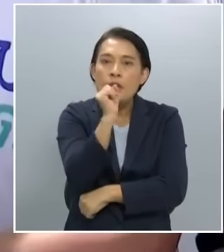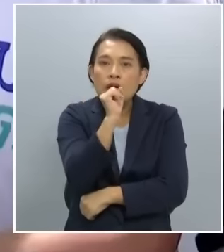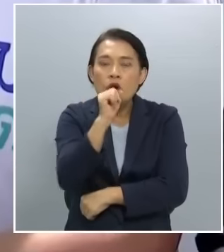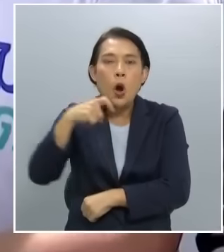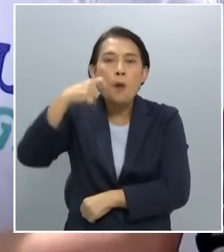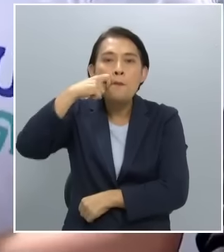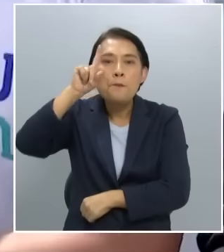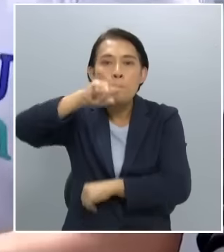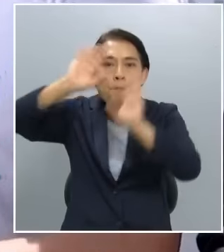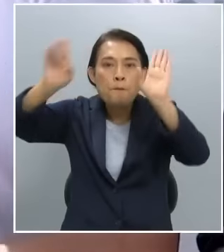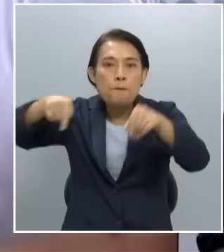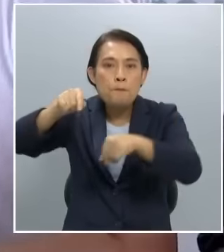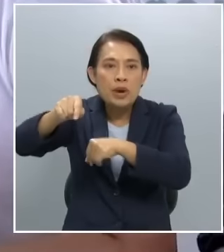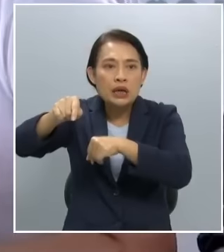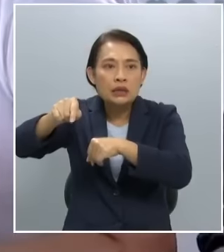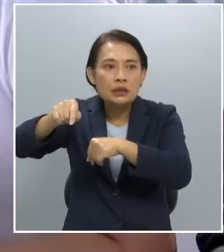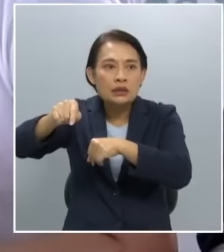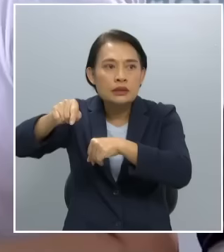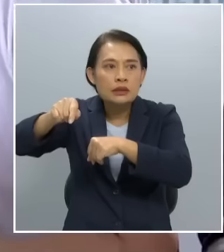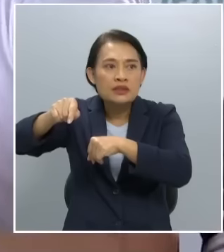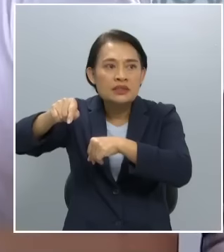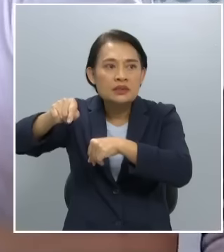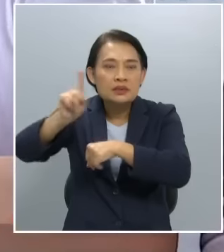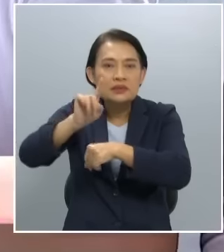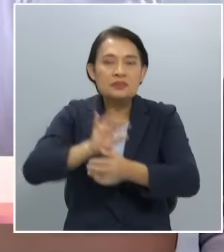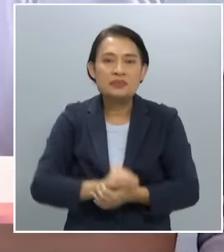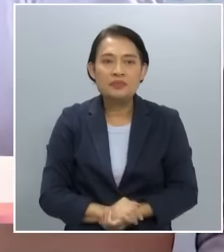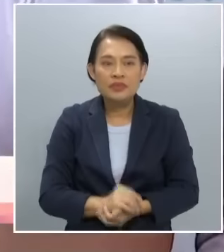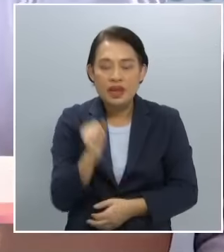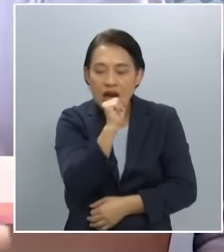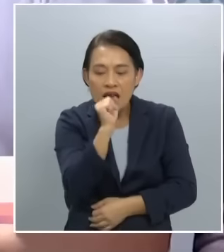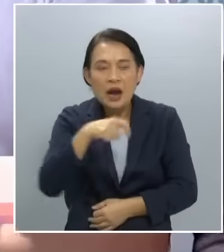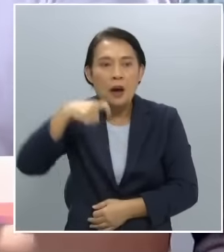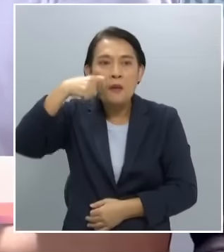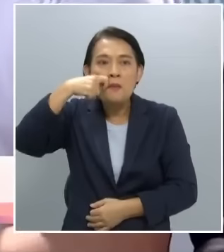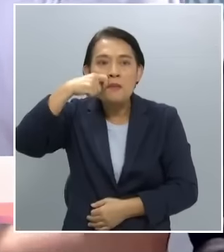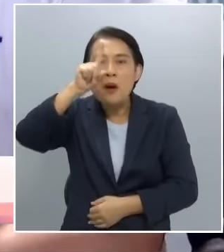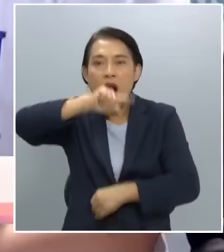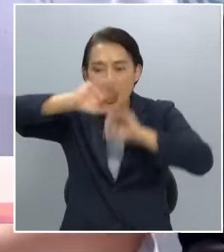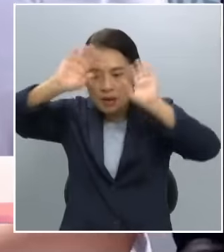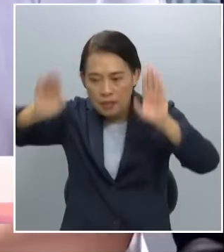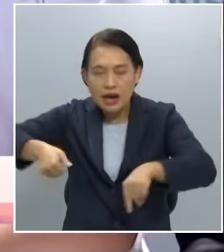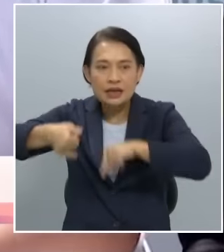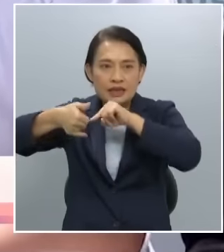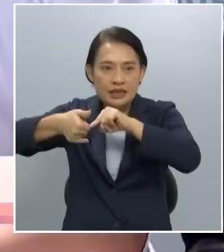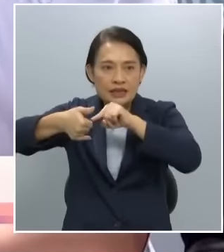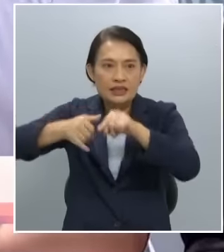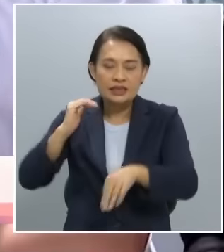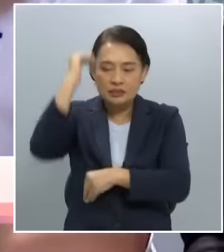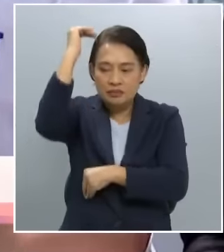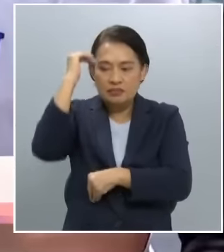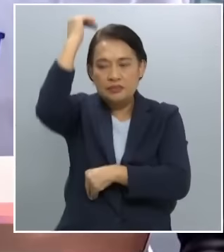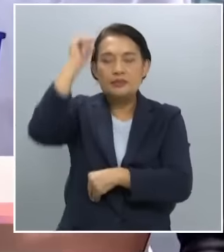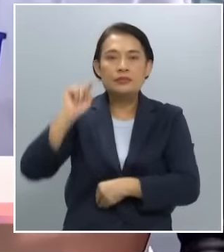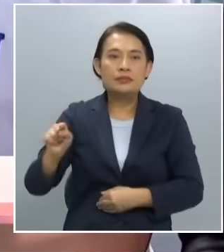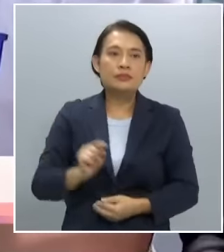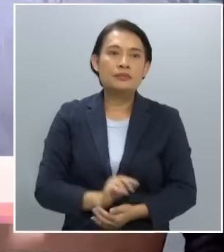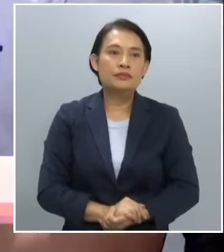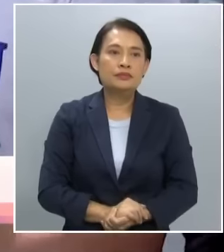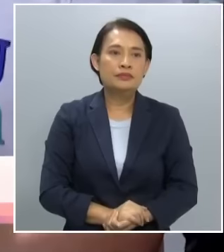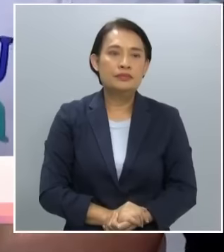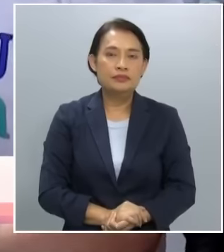เอยากได้ตัวประกอบเป็นพี่เบิร์ดไหนพี่เบิร์ดพี่เบิร์ดธงชัยอ้างพี่เบิร์ดธงชัยเลยเหรอโอโหอ้างผู้ใหญ่เลยนะเนี่ยใช่รุ่นใหญ่รุ่น